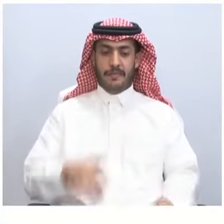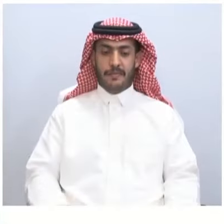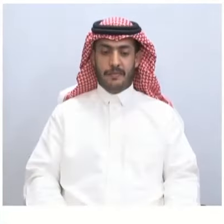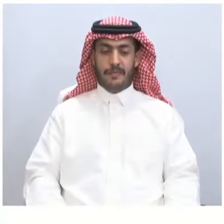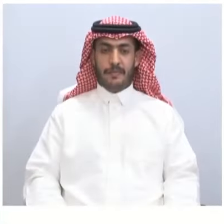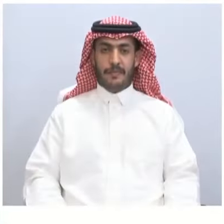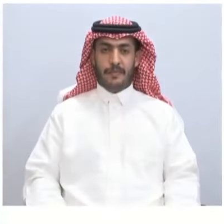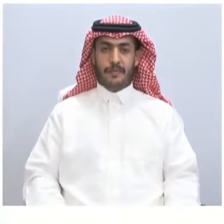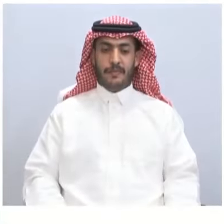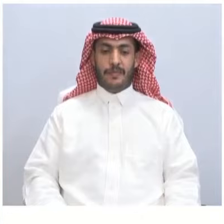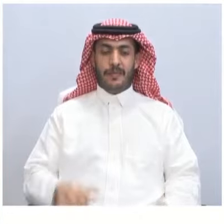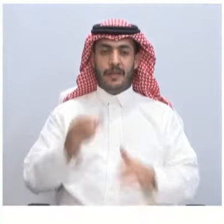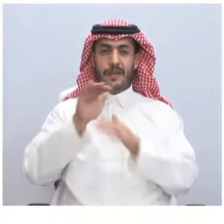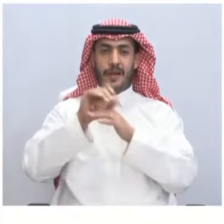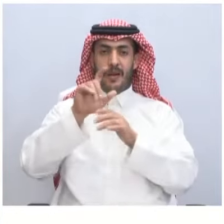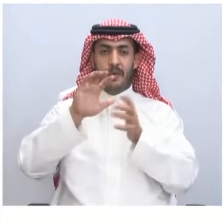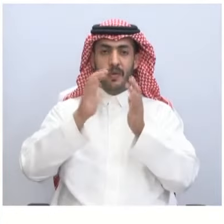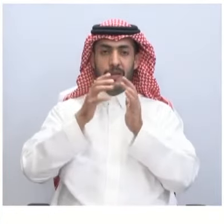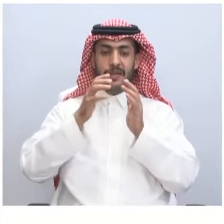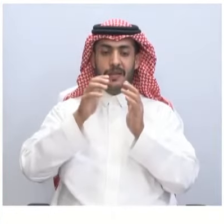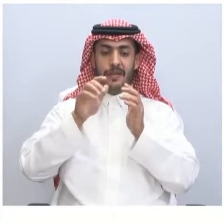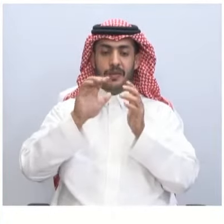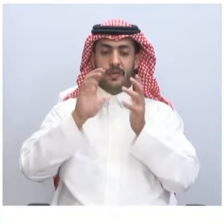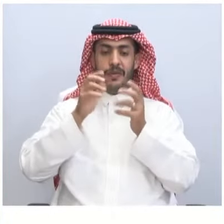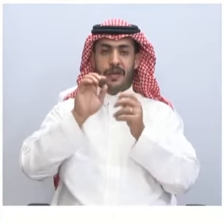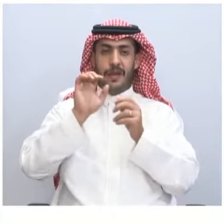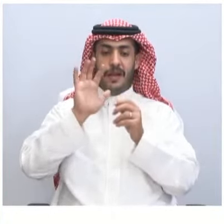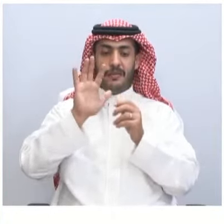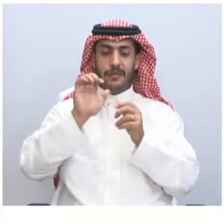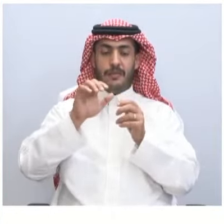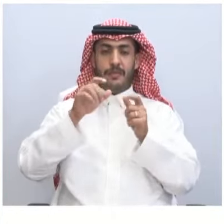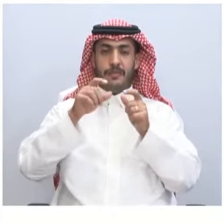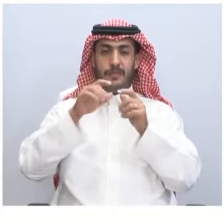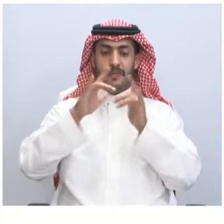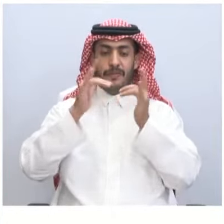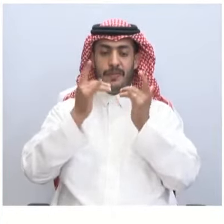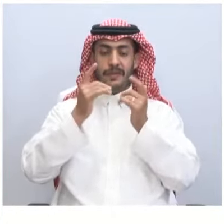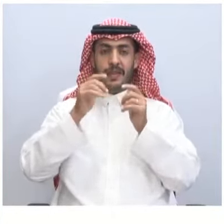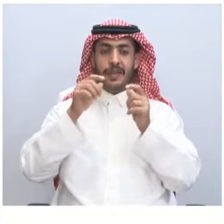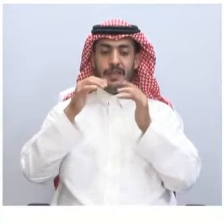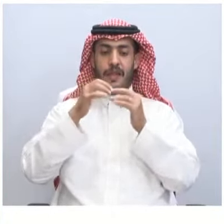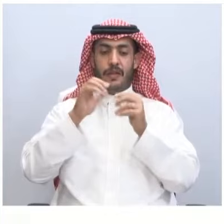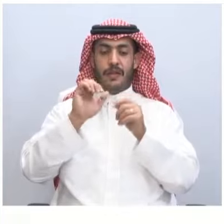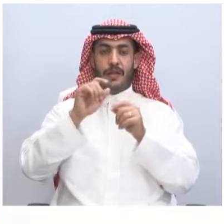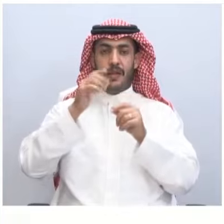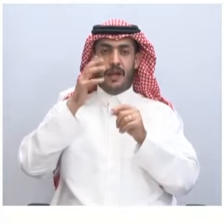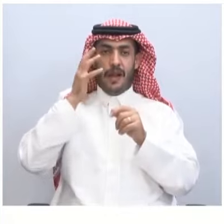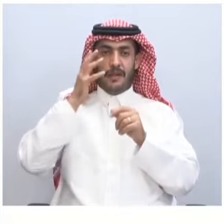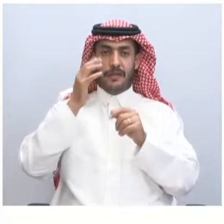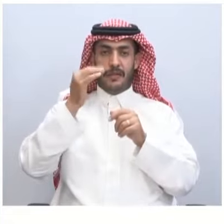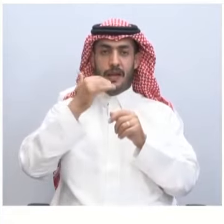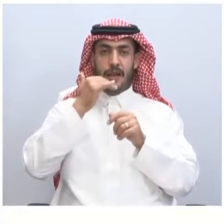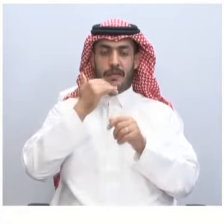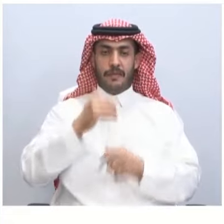العربيه هذا اول درس في الوحده الخامسه مجلس التعاون لدول الخ اليج